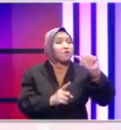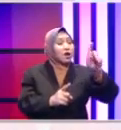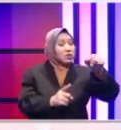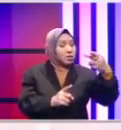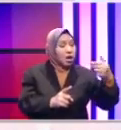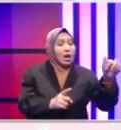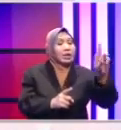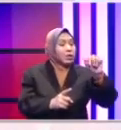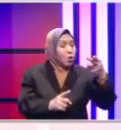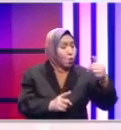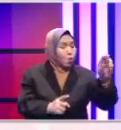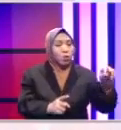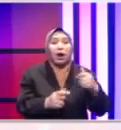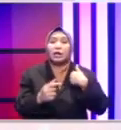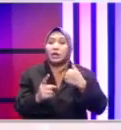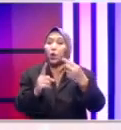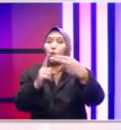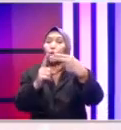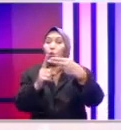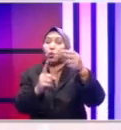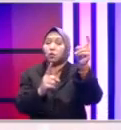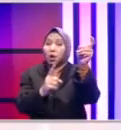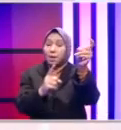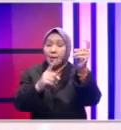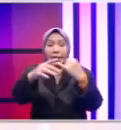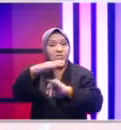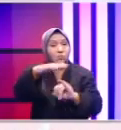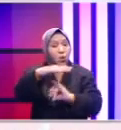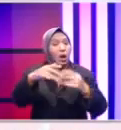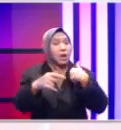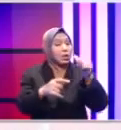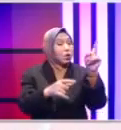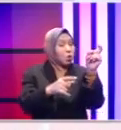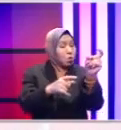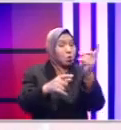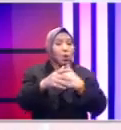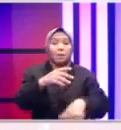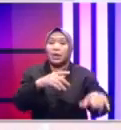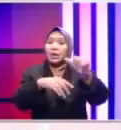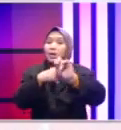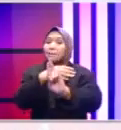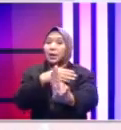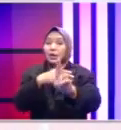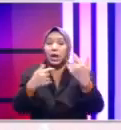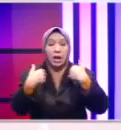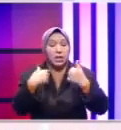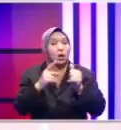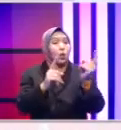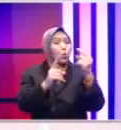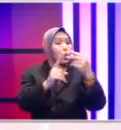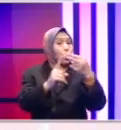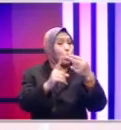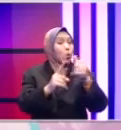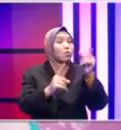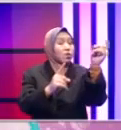raqabah Masya Allah Aduh huruf ro yang baris kasrah baik bahwa Aduh huruf ro yang baris Mamah bagi depan dan Aduh huruf ro yang